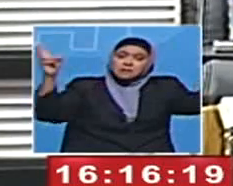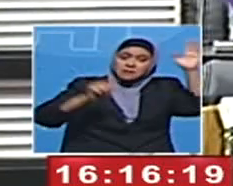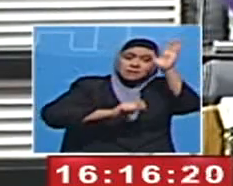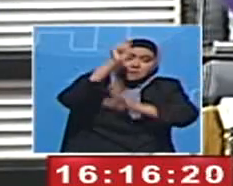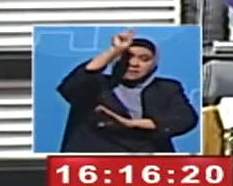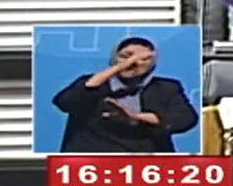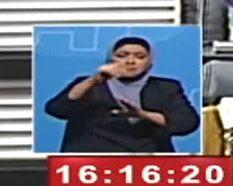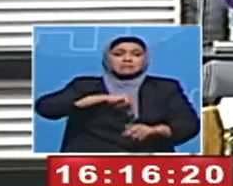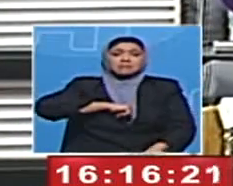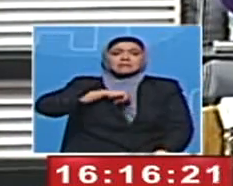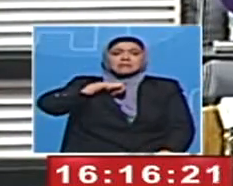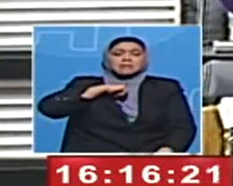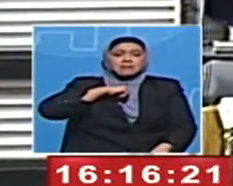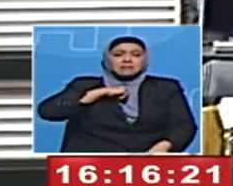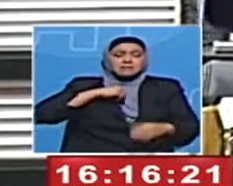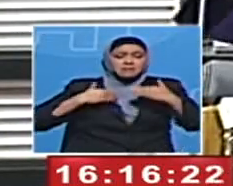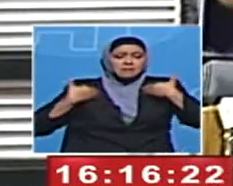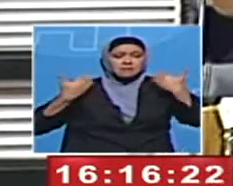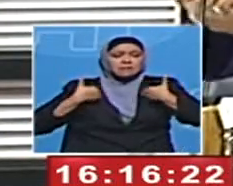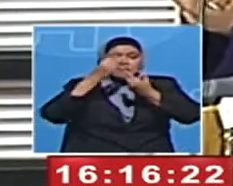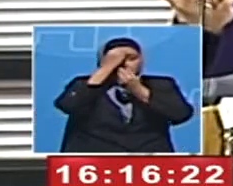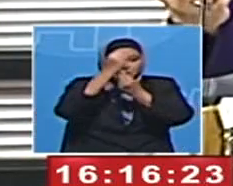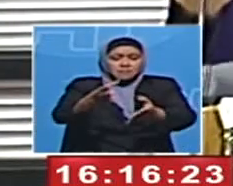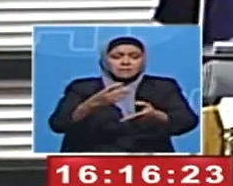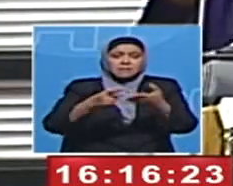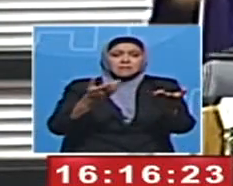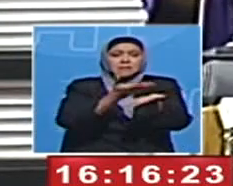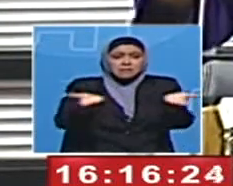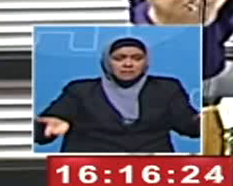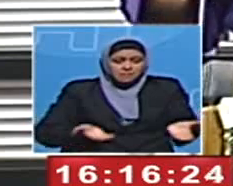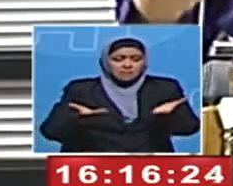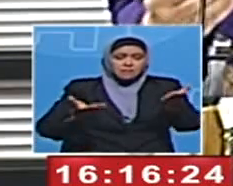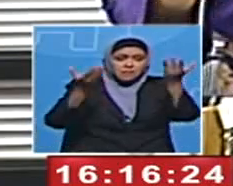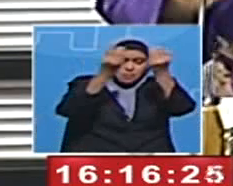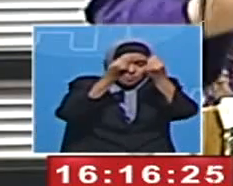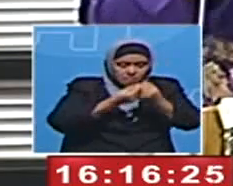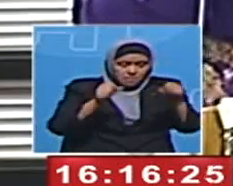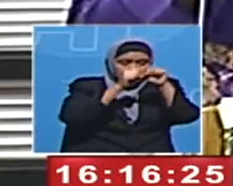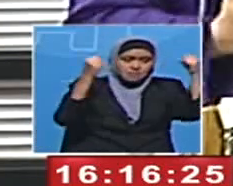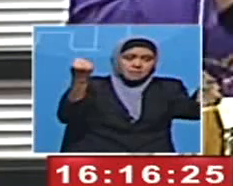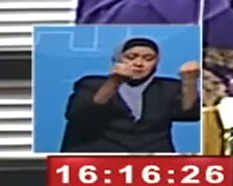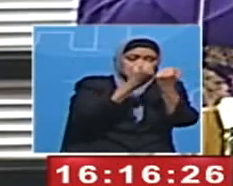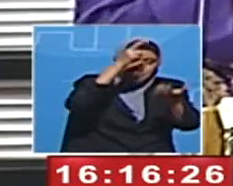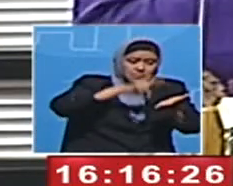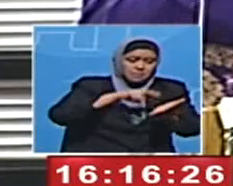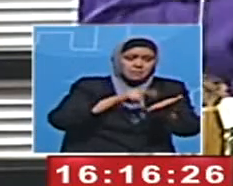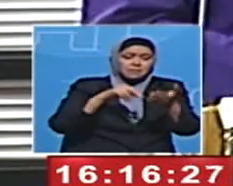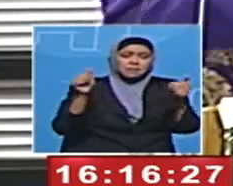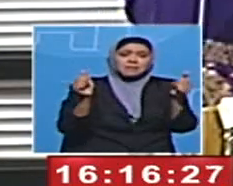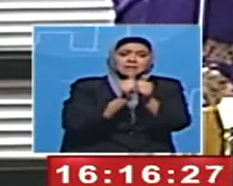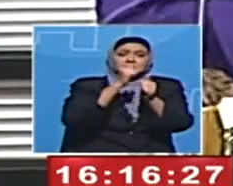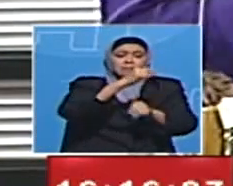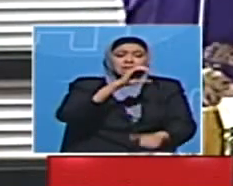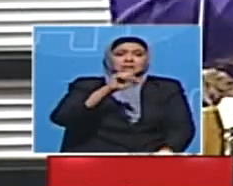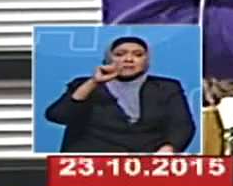dan membanggakan suka saya maklumkan pada dewan yang mulia ini setakat ini jumlah Syarikat yang berdaftar dengan GST